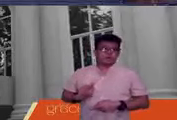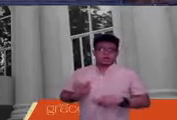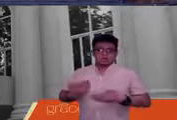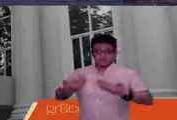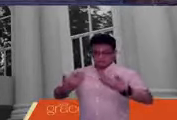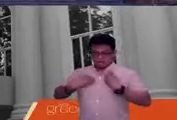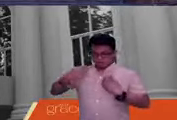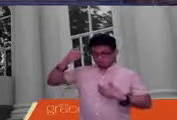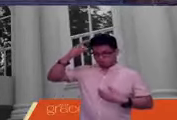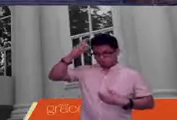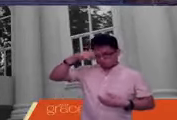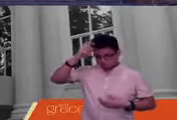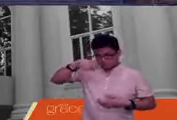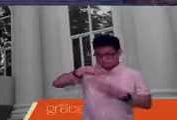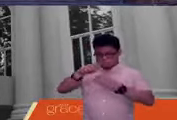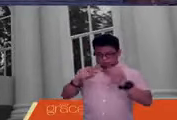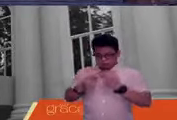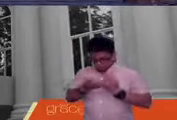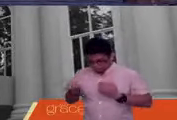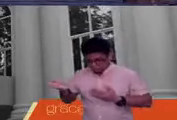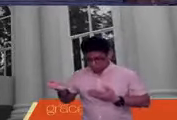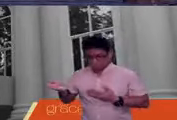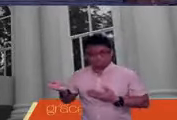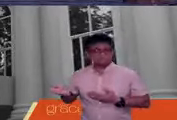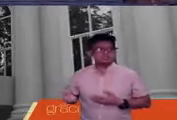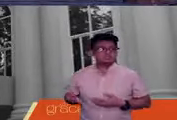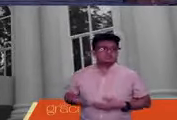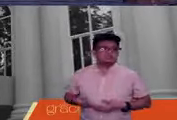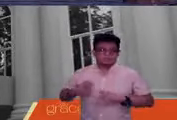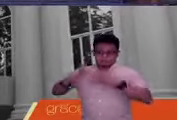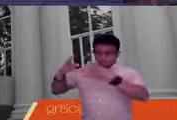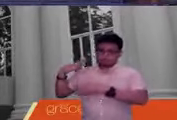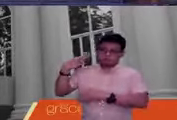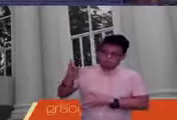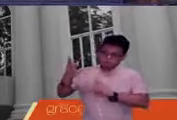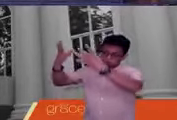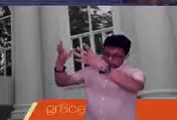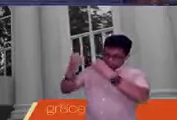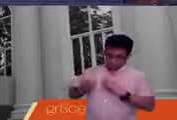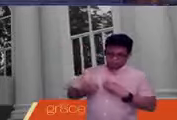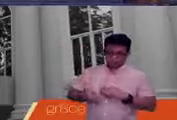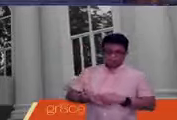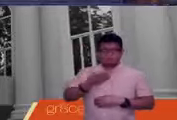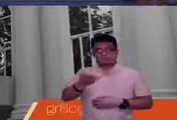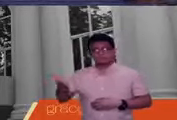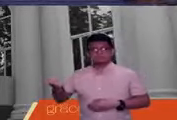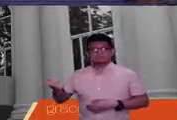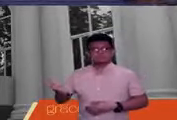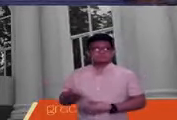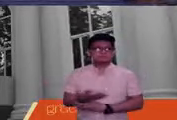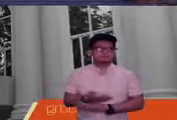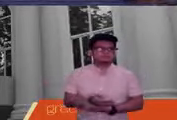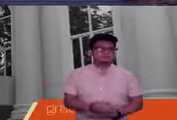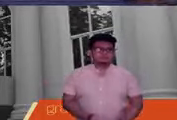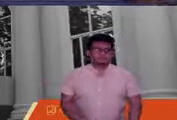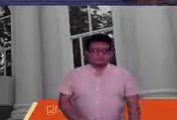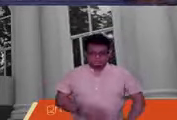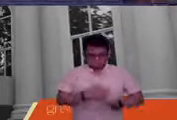Mga kaigsunan, mauna nga usahay, wala tay wisdom to do the thing because we were not able to